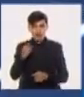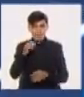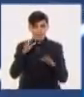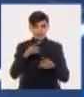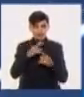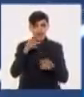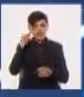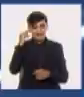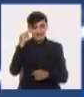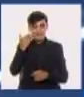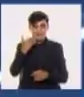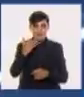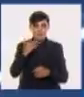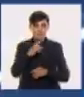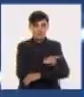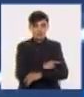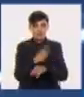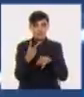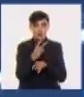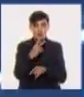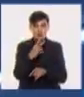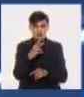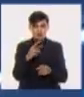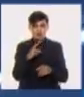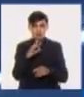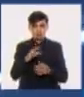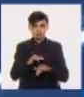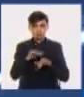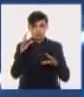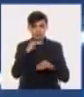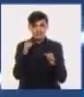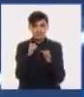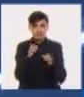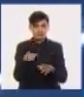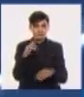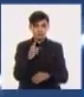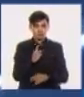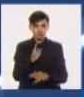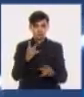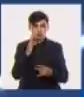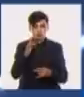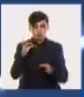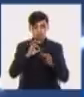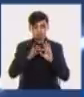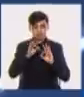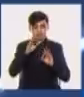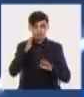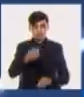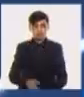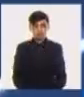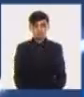китайские врачи готовят мир ко второй волне пандемии, которую стоит ждать зимой. Все подробности в обзоре у Аскара